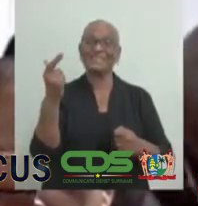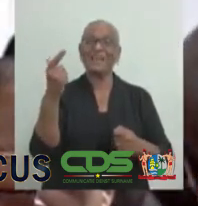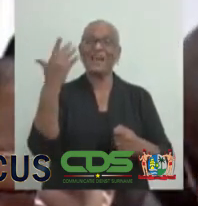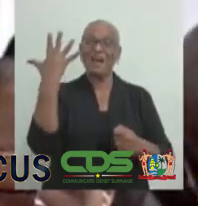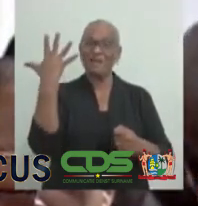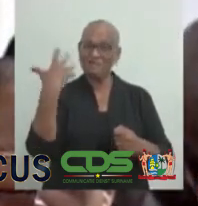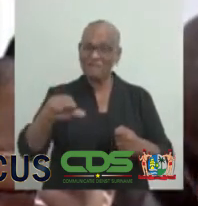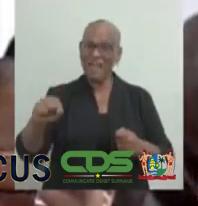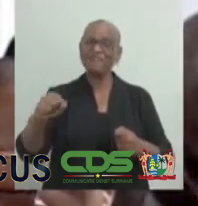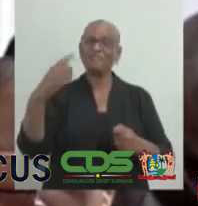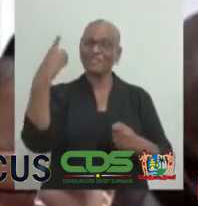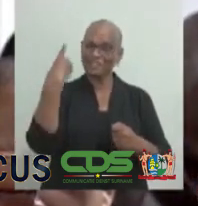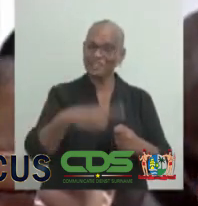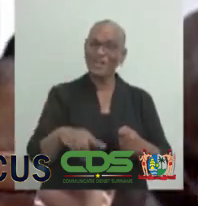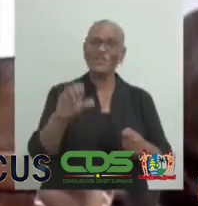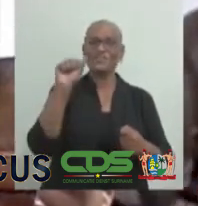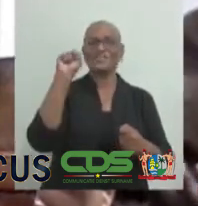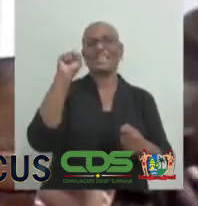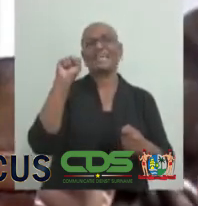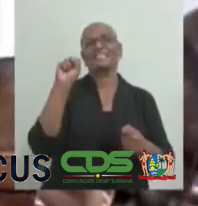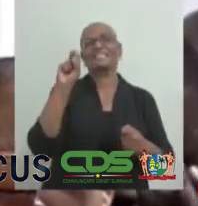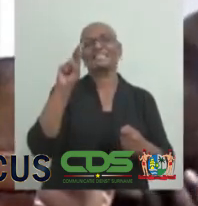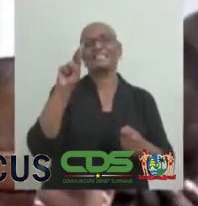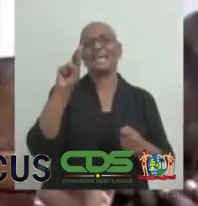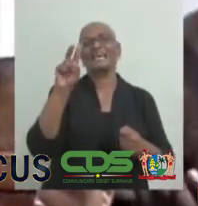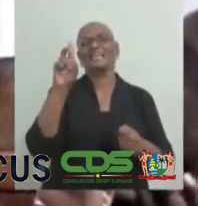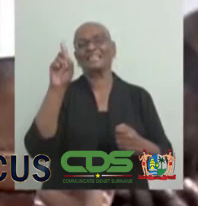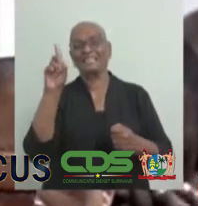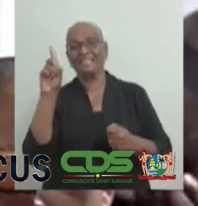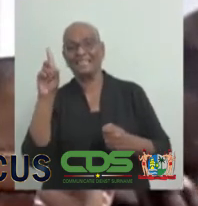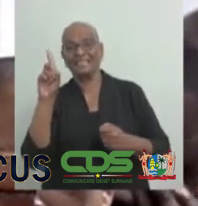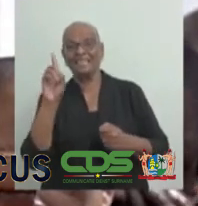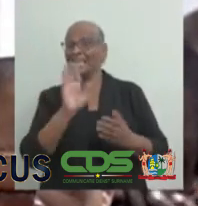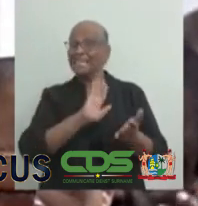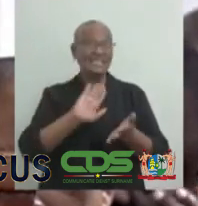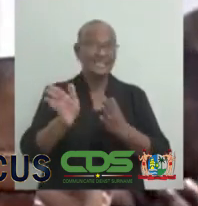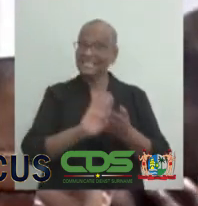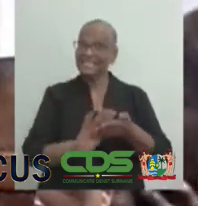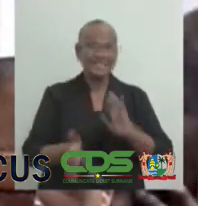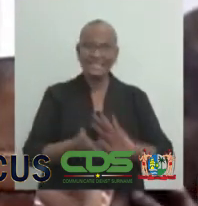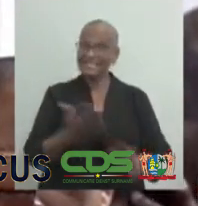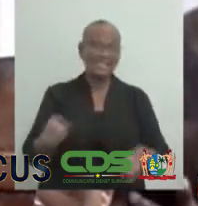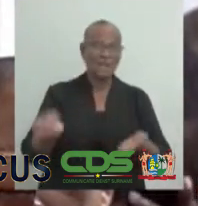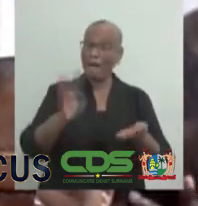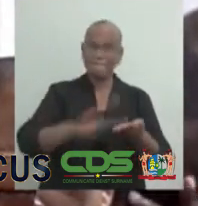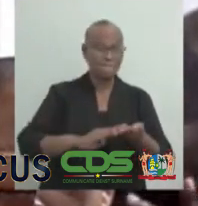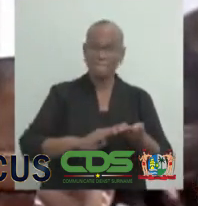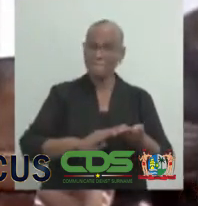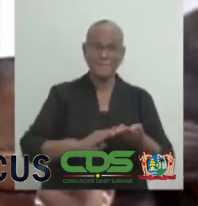9.757.750.000 Surinaamse dollar. De niet-belaste middelen voor